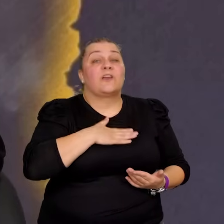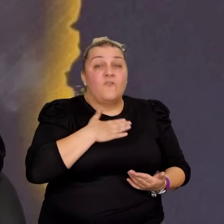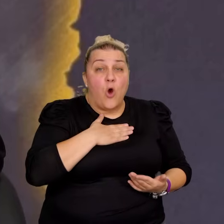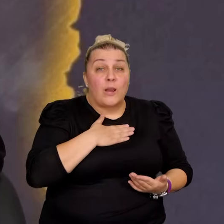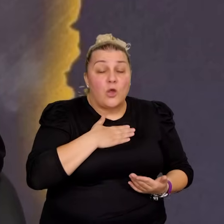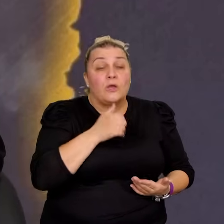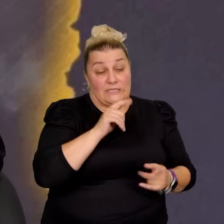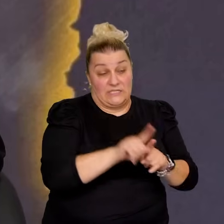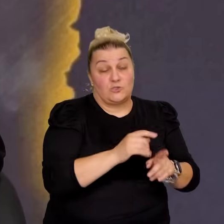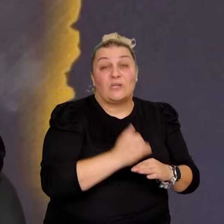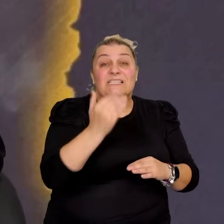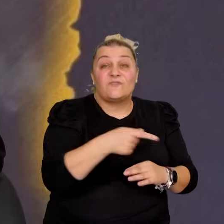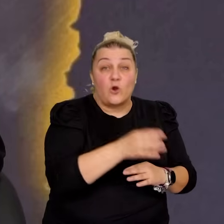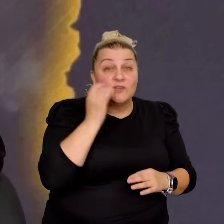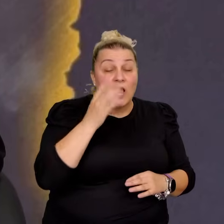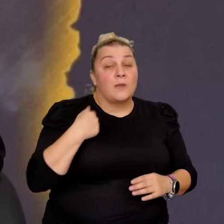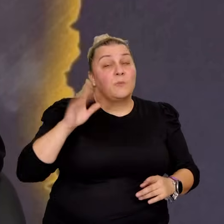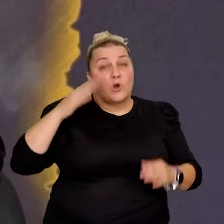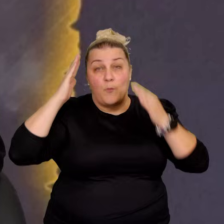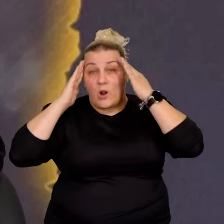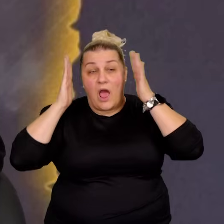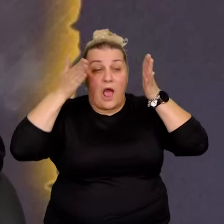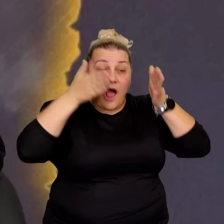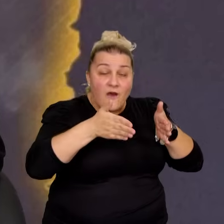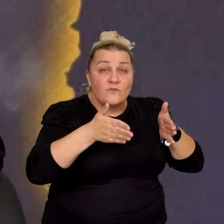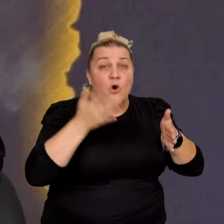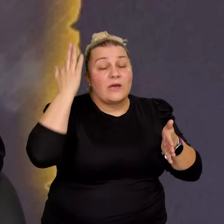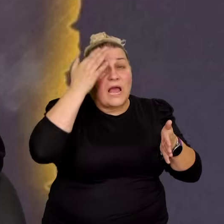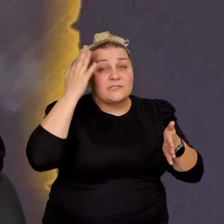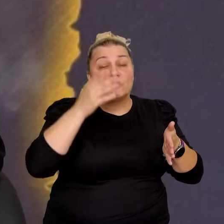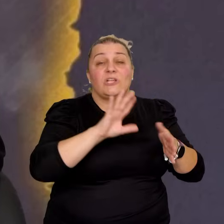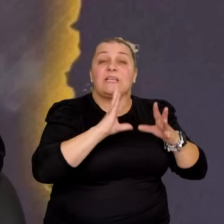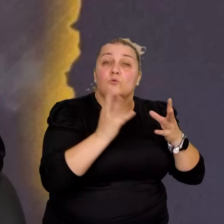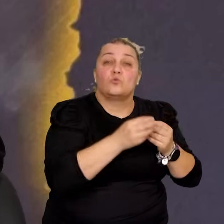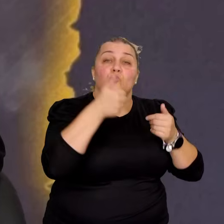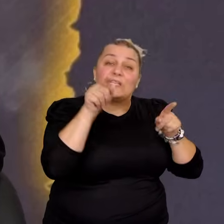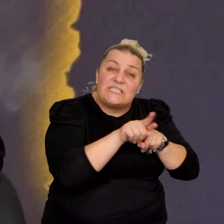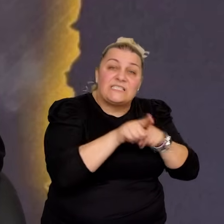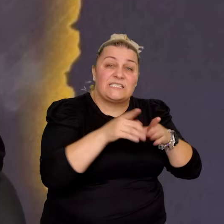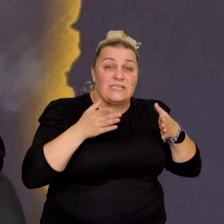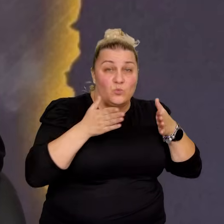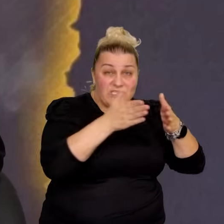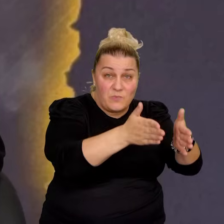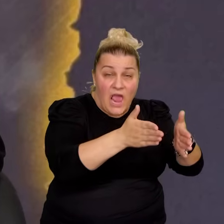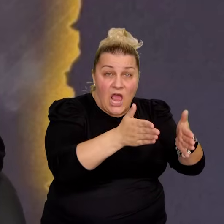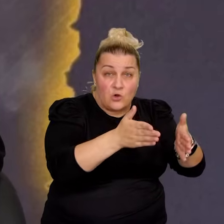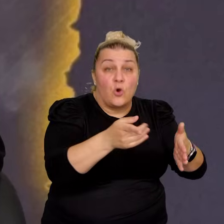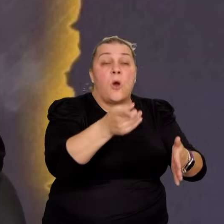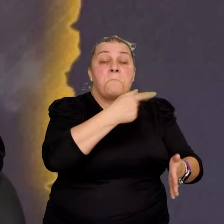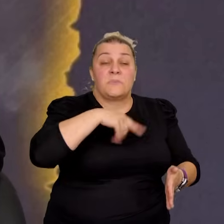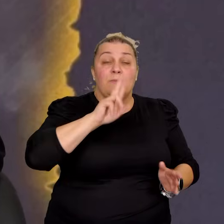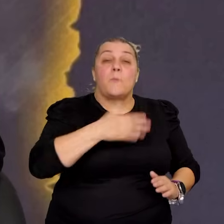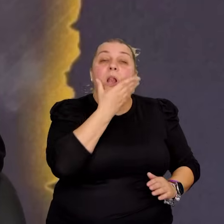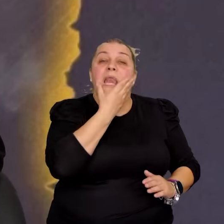i van tih dana jednostavno da imamo glave na kupu i da razmišljamo svi u istom smjeru, jer imamo